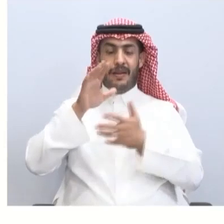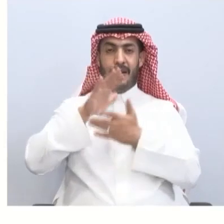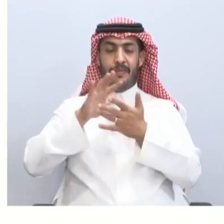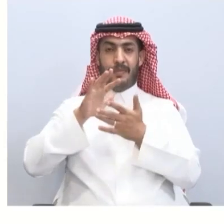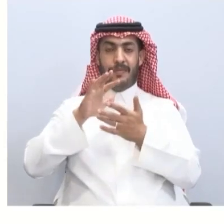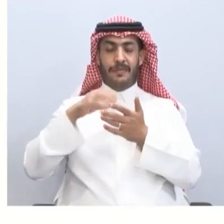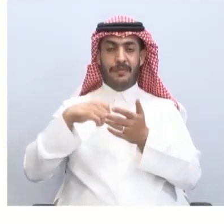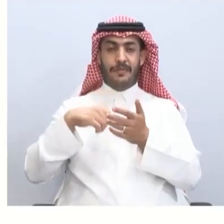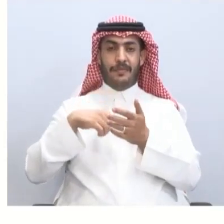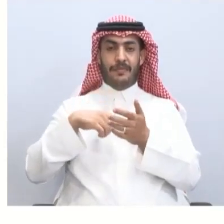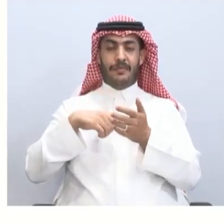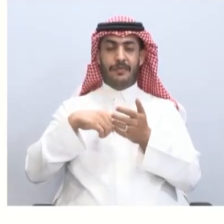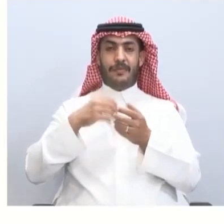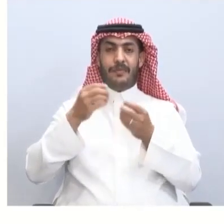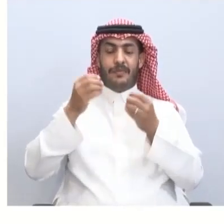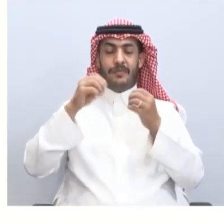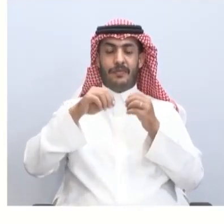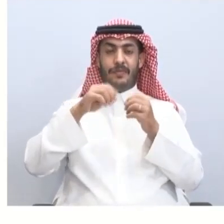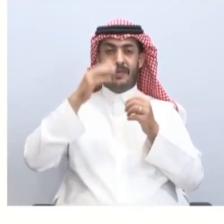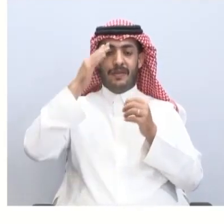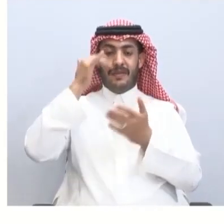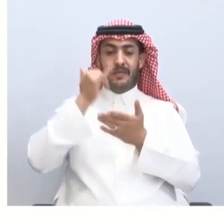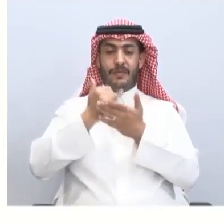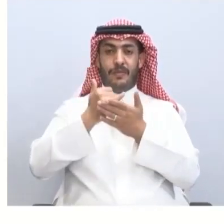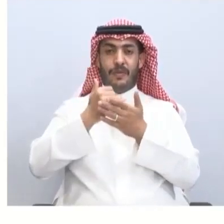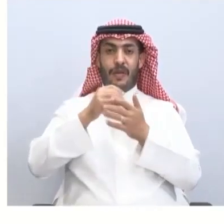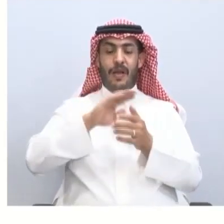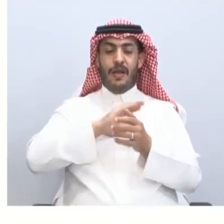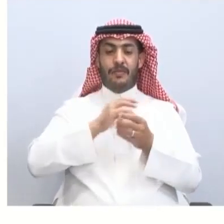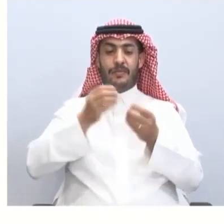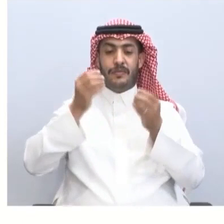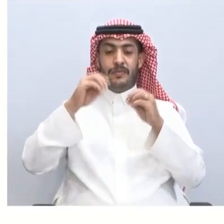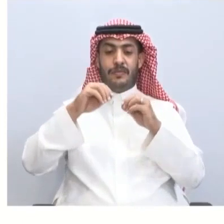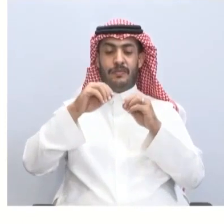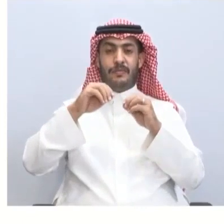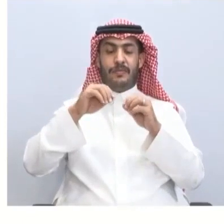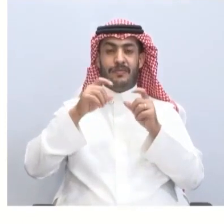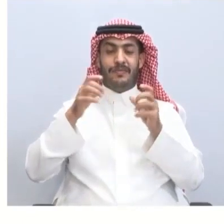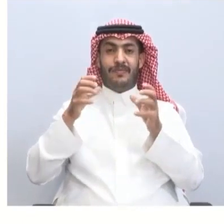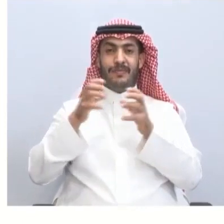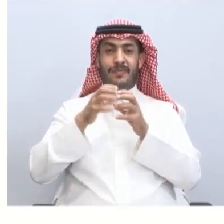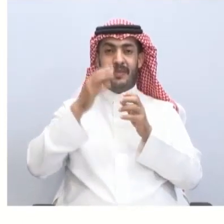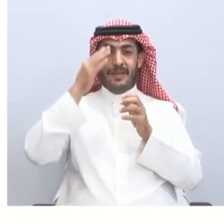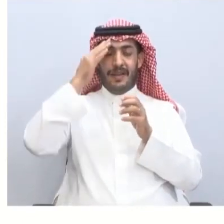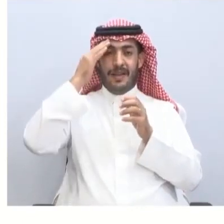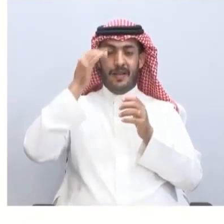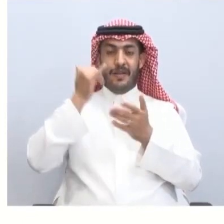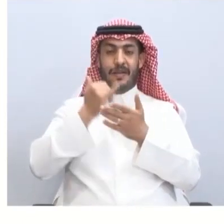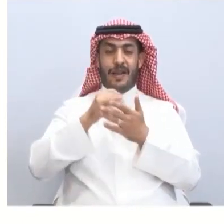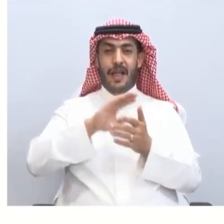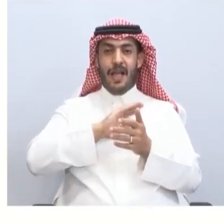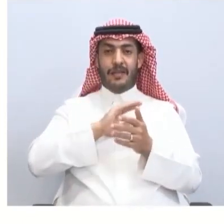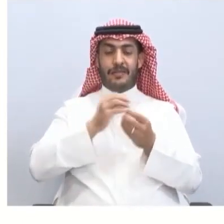الانباء وتوجه على راس قوات كبيره نلاحظ توجه على راس قوات